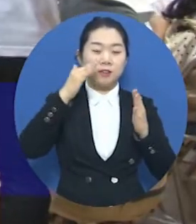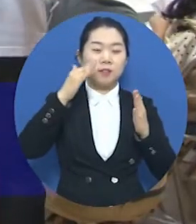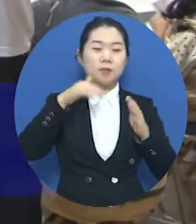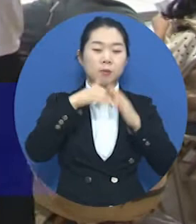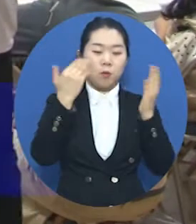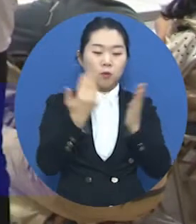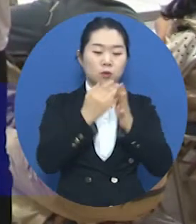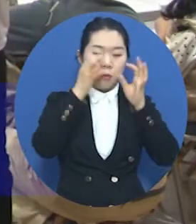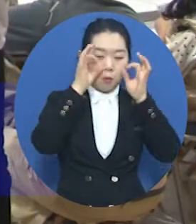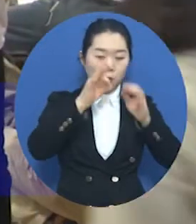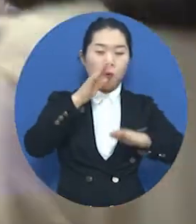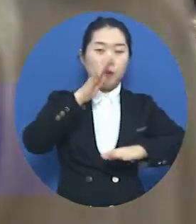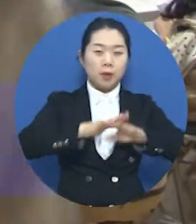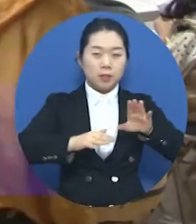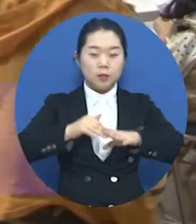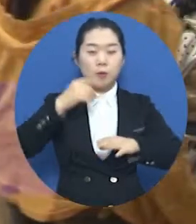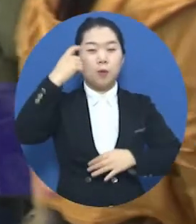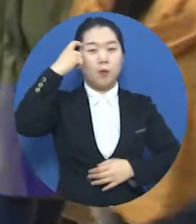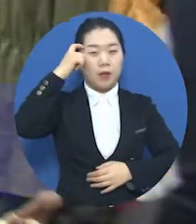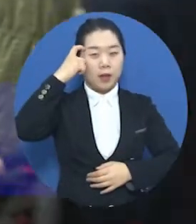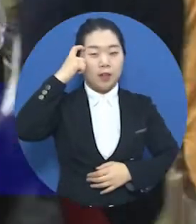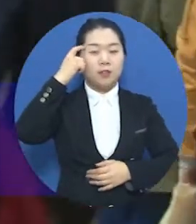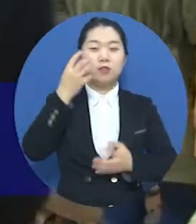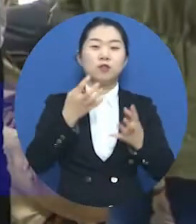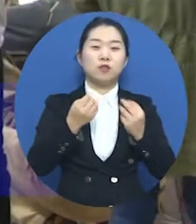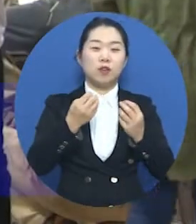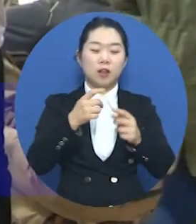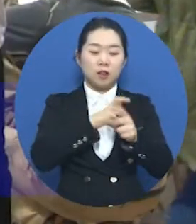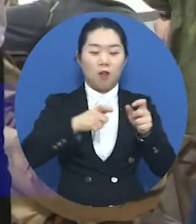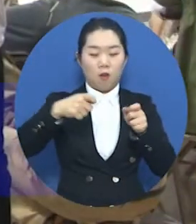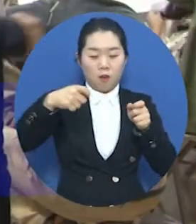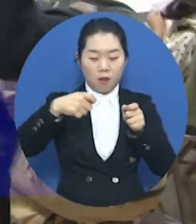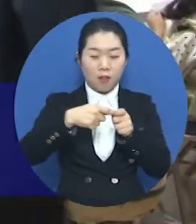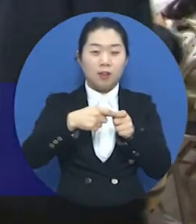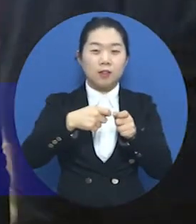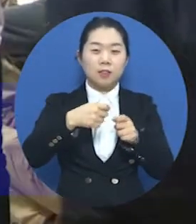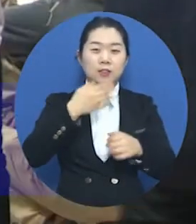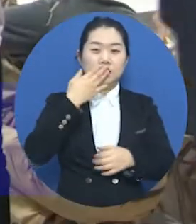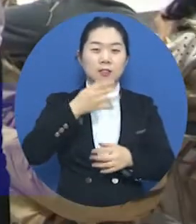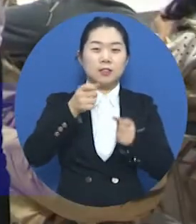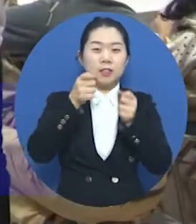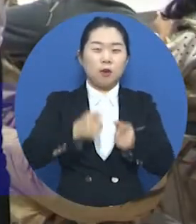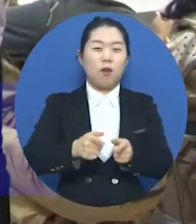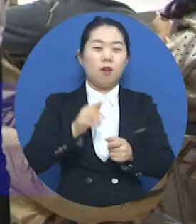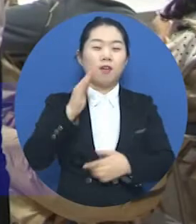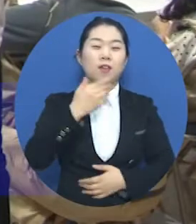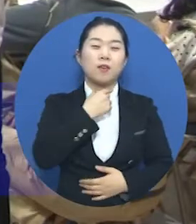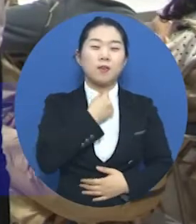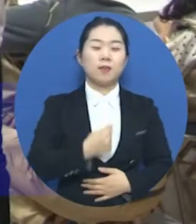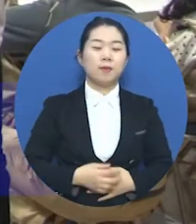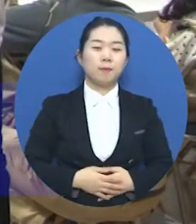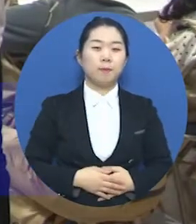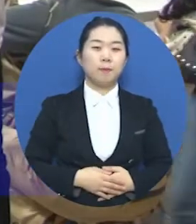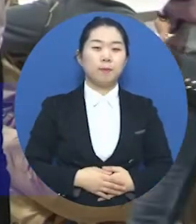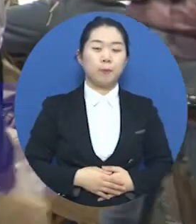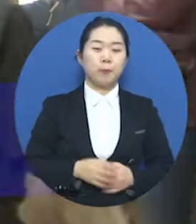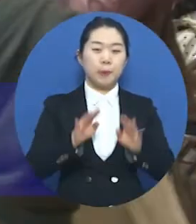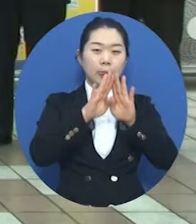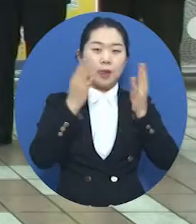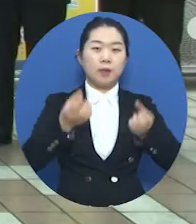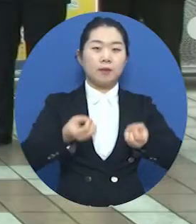학생들이 보고 만지고 생각하는 수학으로 좀 더 가까이 갈 수 있는 그런 계기가 되었으면